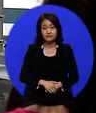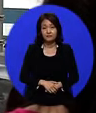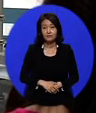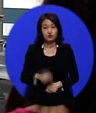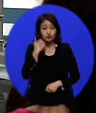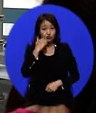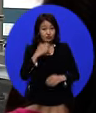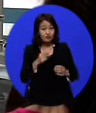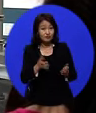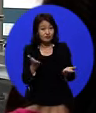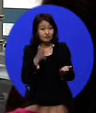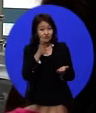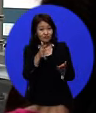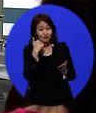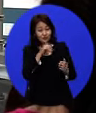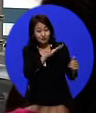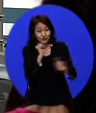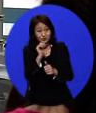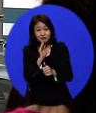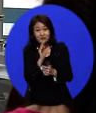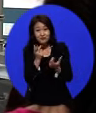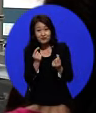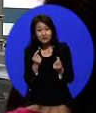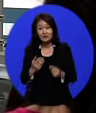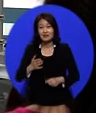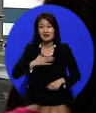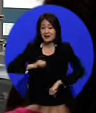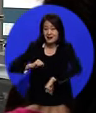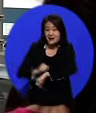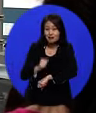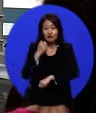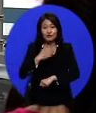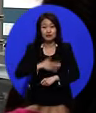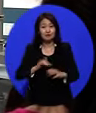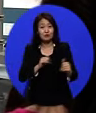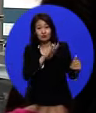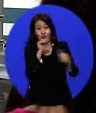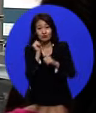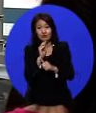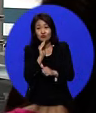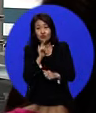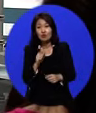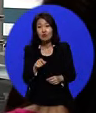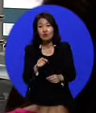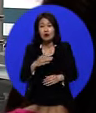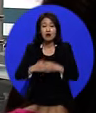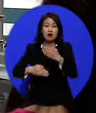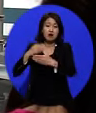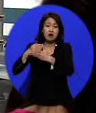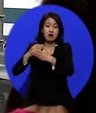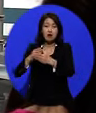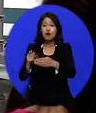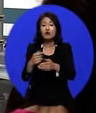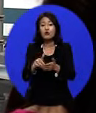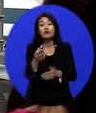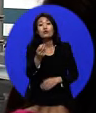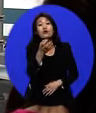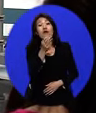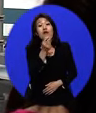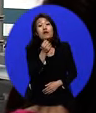업자를 부르죠. 업자 부르죠. 네. 자기가 잘 아는 업자를 불러서 우리 여기 담장 칠 건데 견적 좀